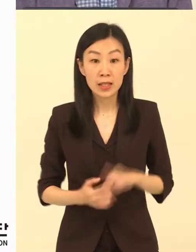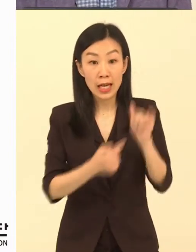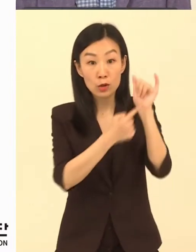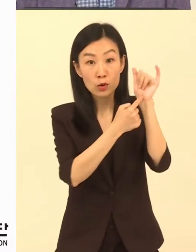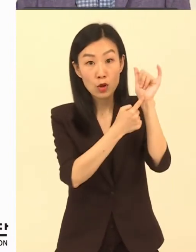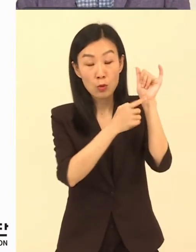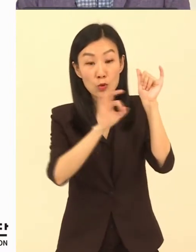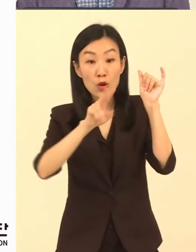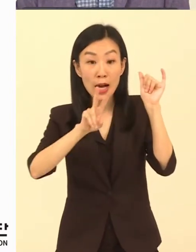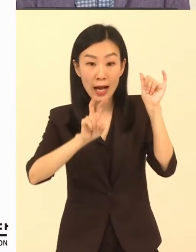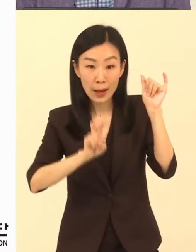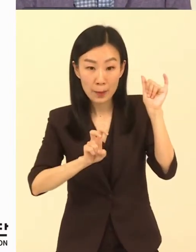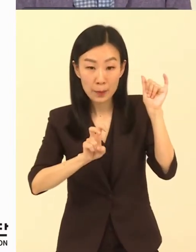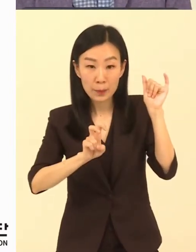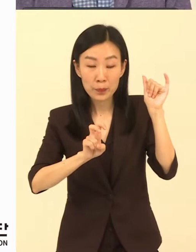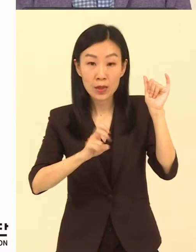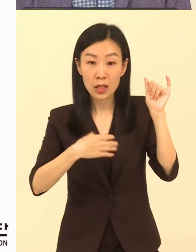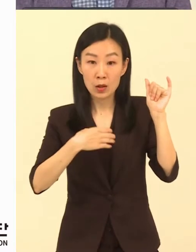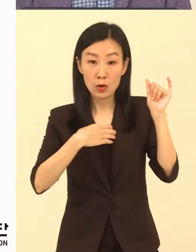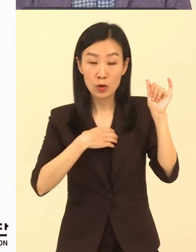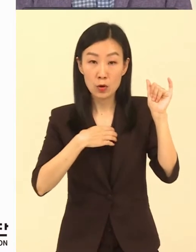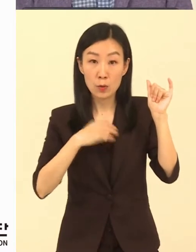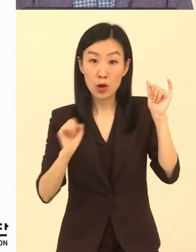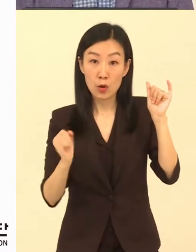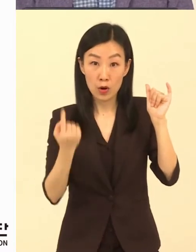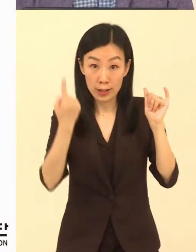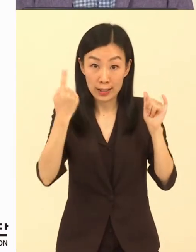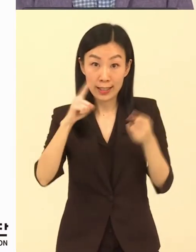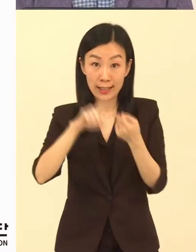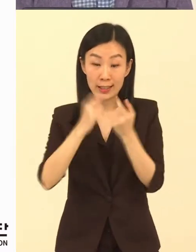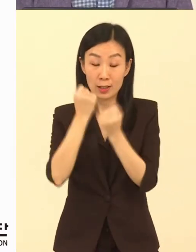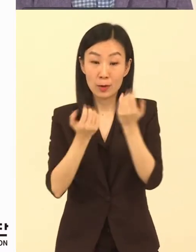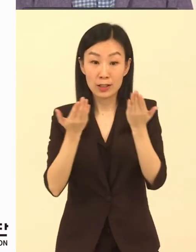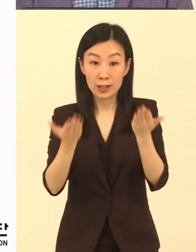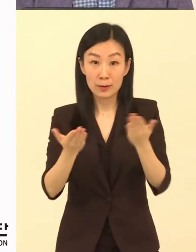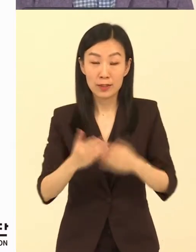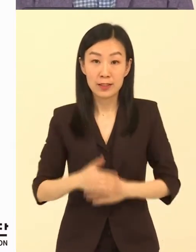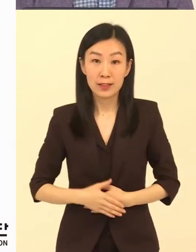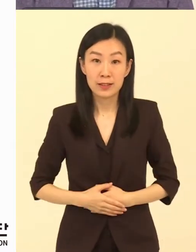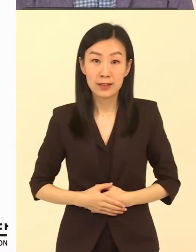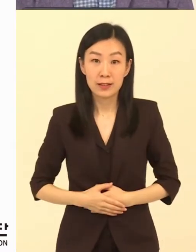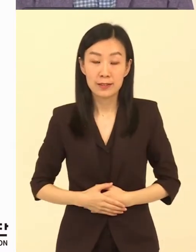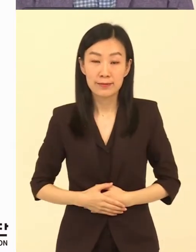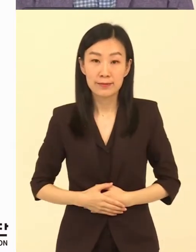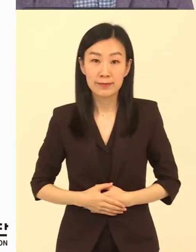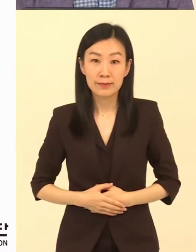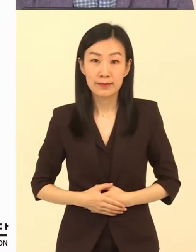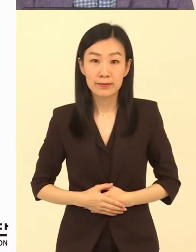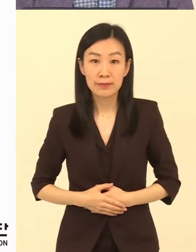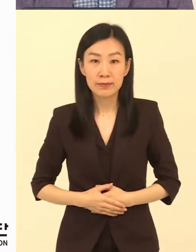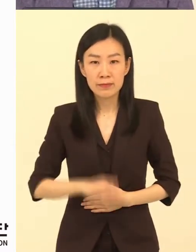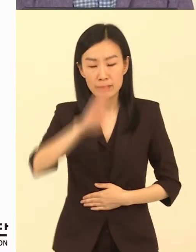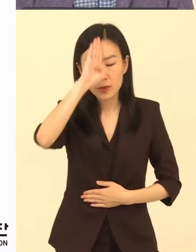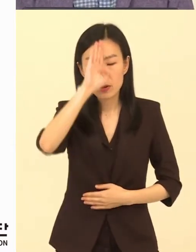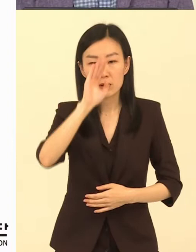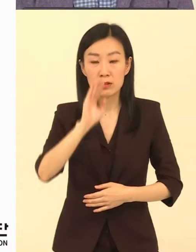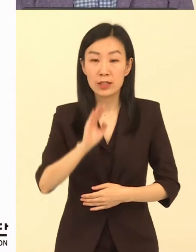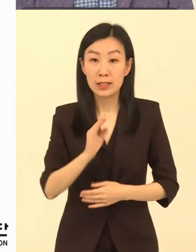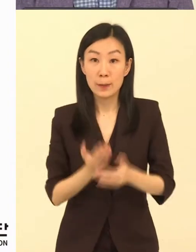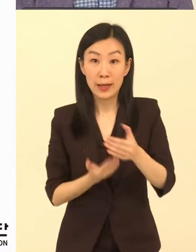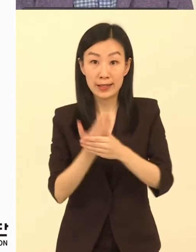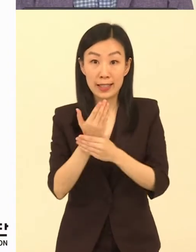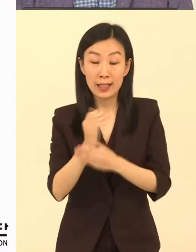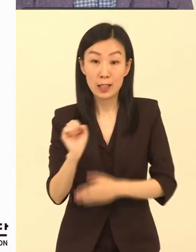자궁경부암의 원인과 그 위험 요소에 대해서 말씀드리겠습니다. 대표적인 발생 원인으로는